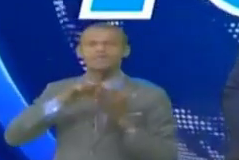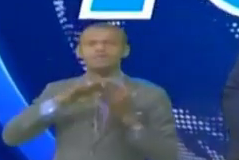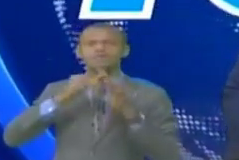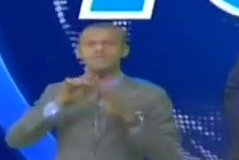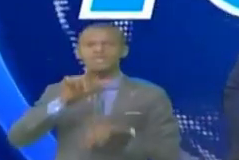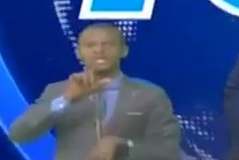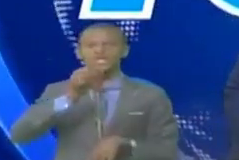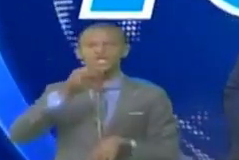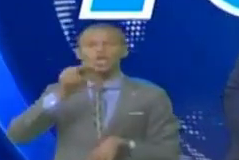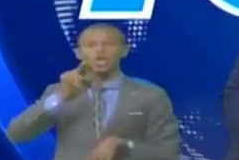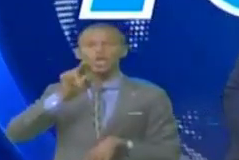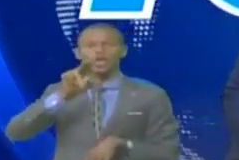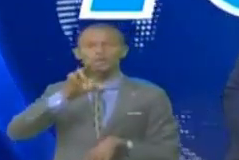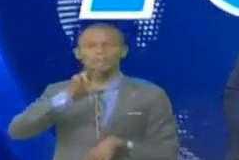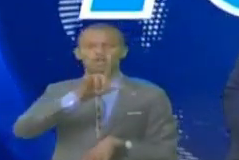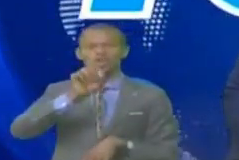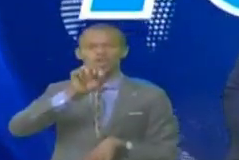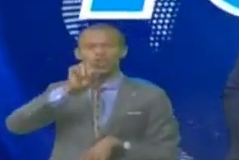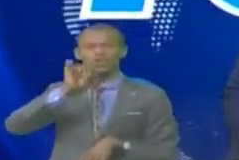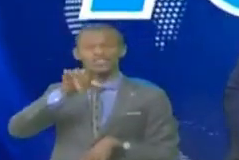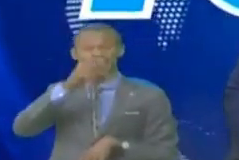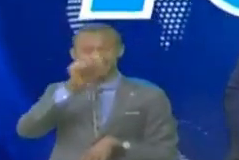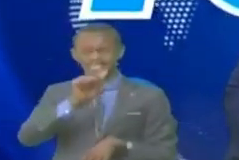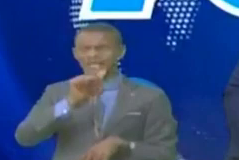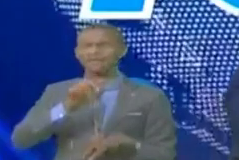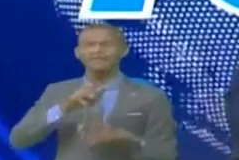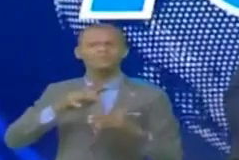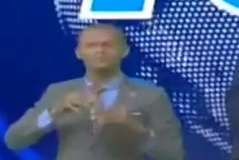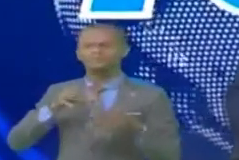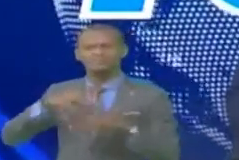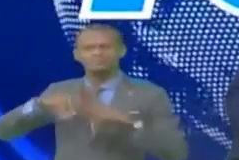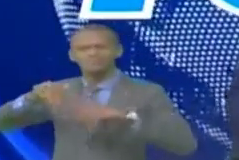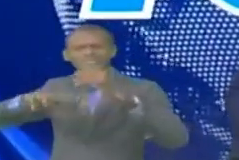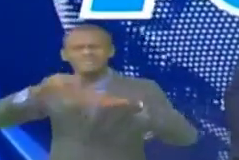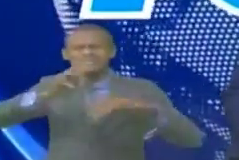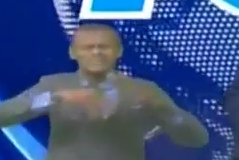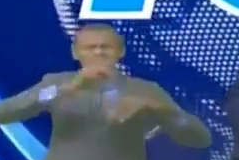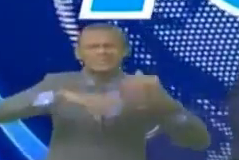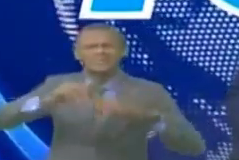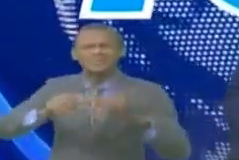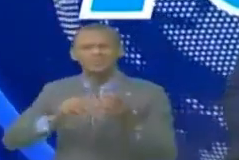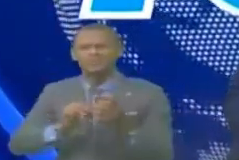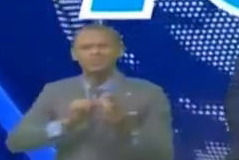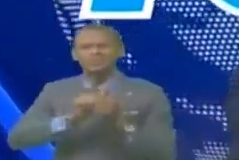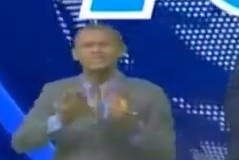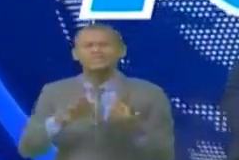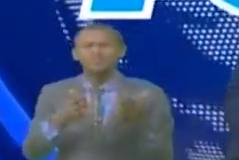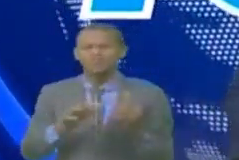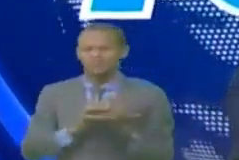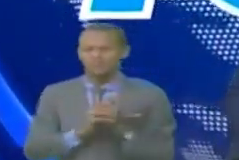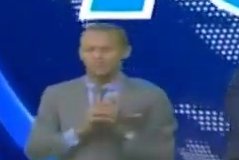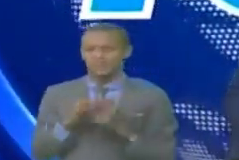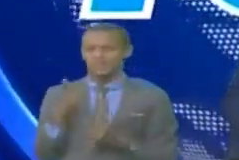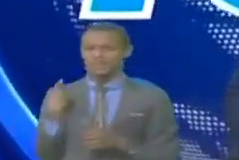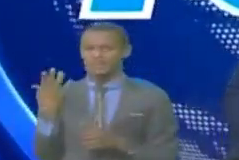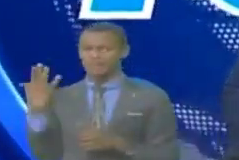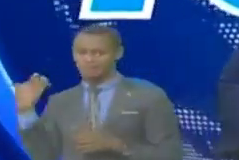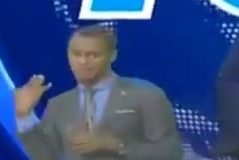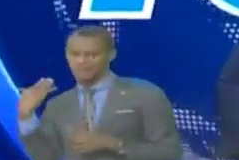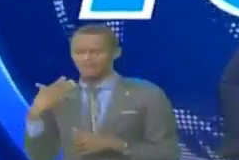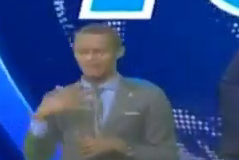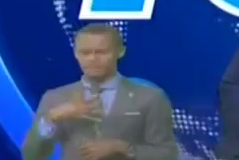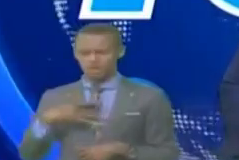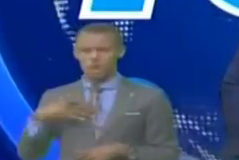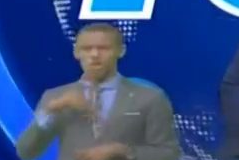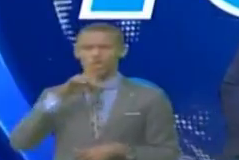l'objectif de la ronde du député national Lambert Mendeo Malanga qui s'est rendu compte de l'évolution des travaux de lutte anti-érosive. Cédric Kenny